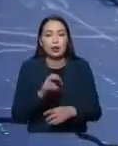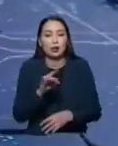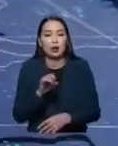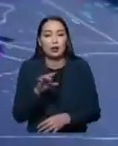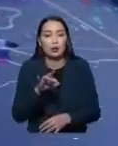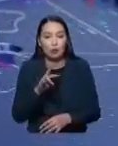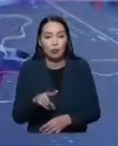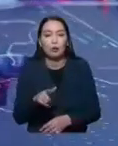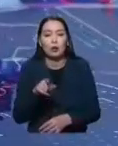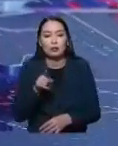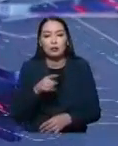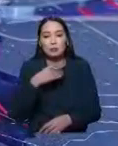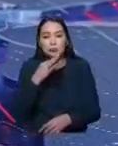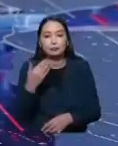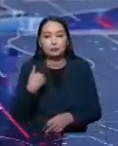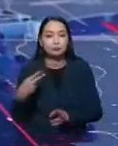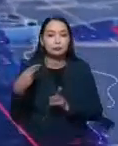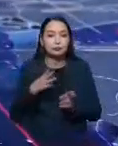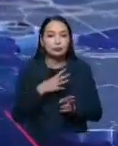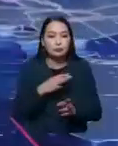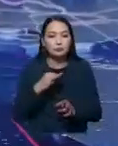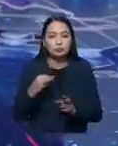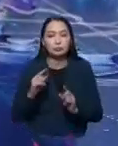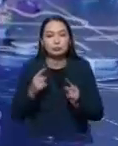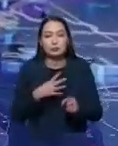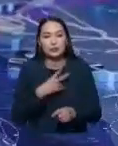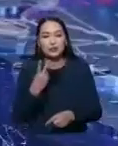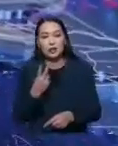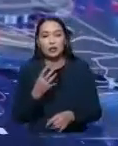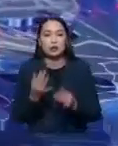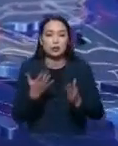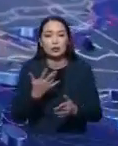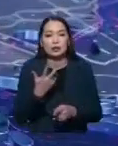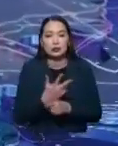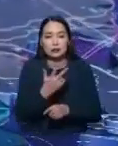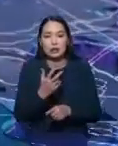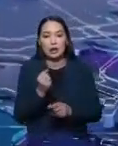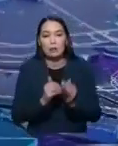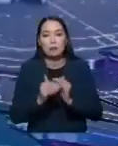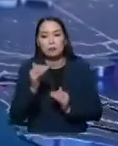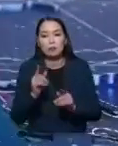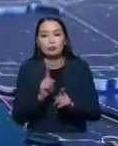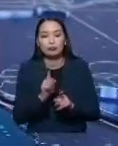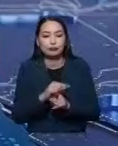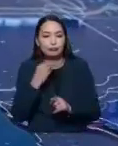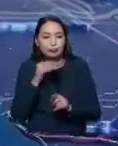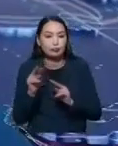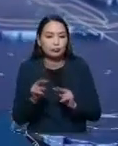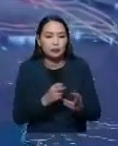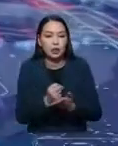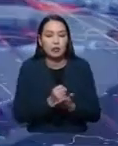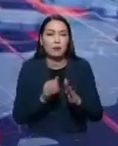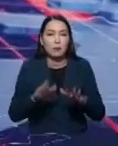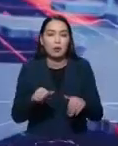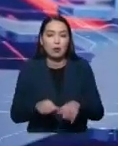Караколя эти инспекторы к нам подъезжали и ловили нас раза два или три. Повышение статуса необходимо. Вот